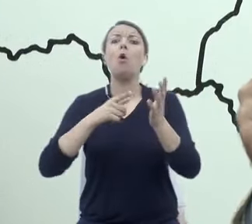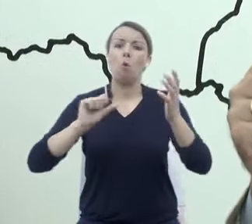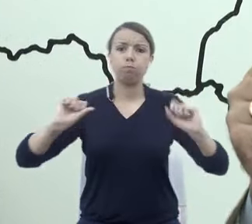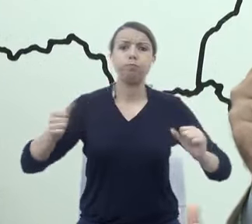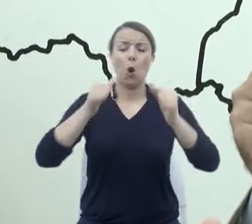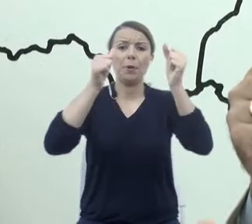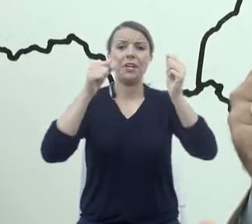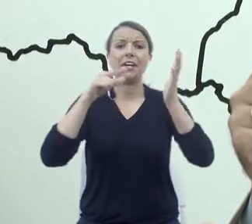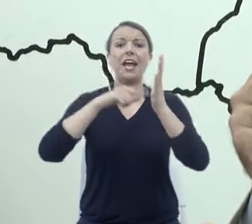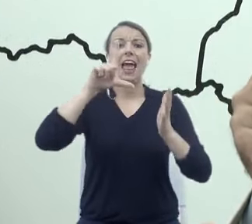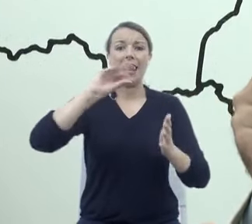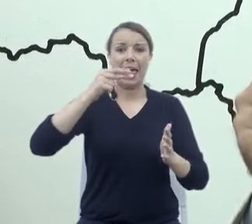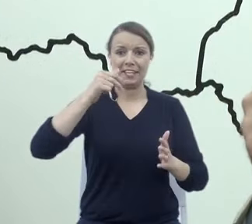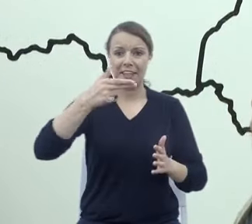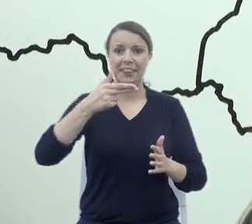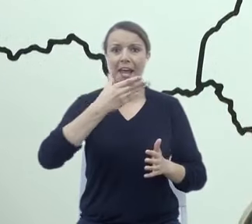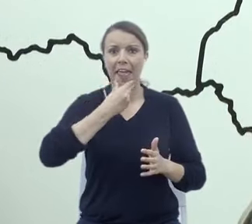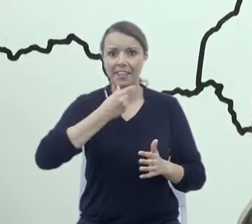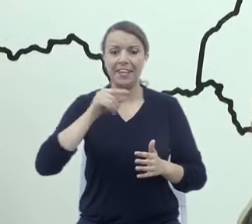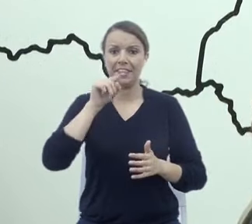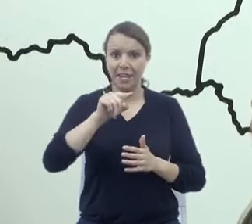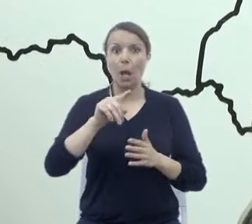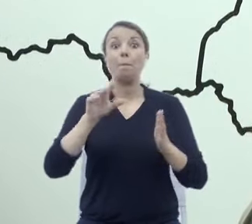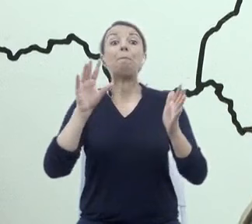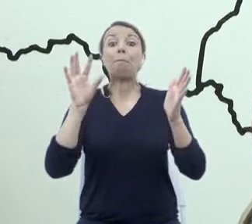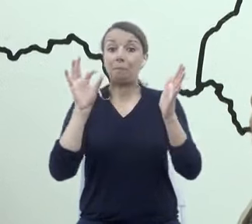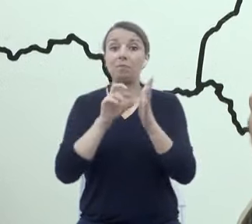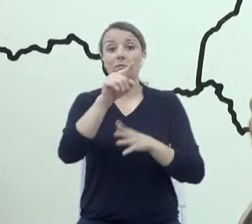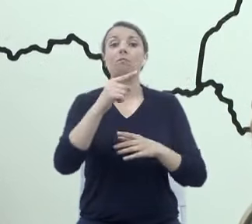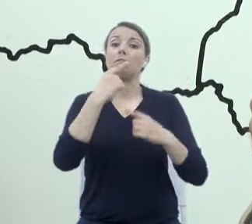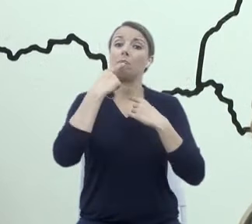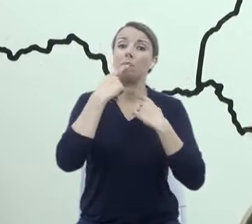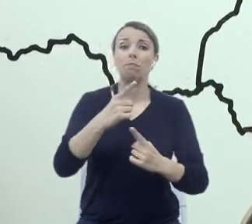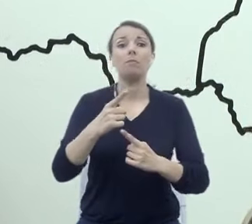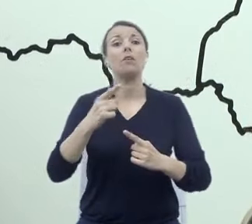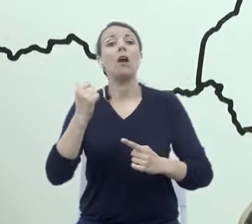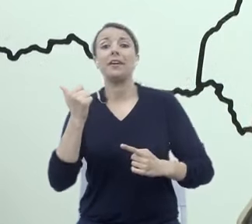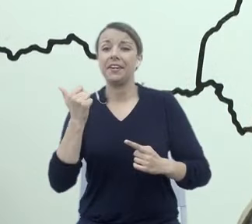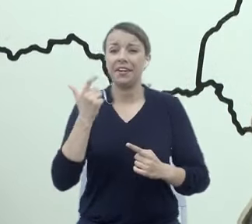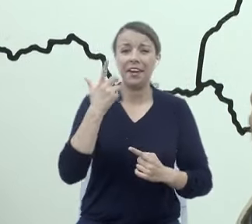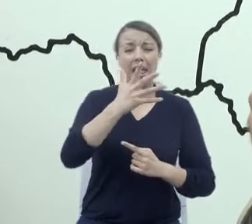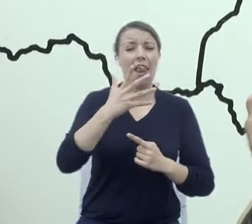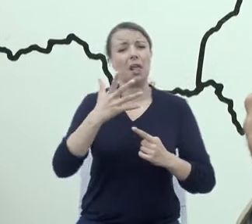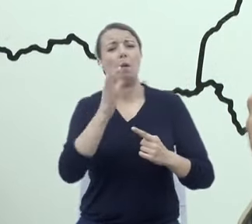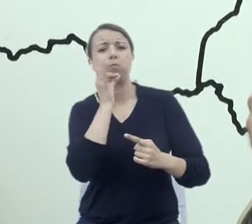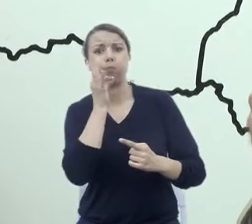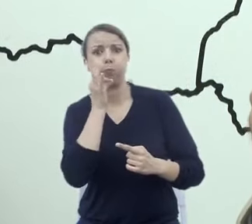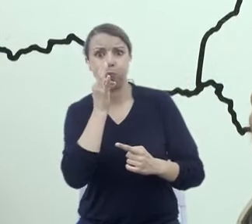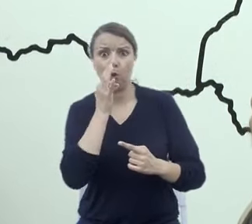być wyniesiony z rynku przez kilkudziesięciu młodych Żydów